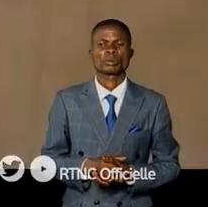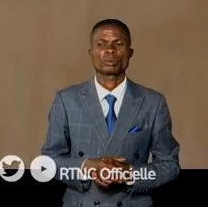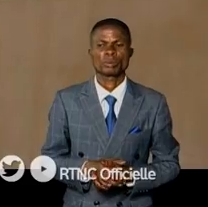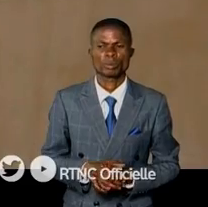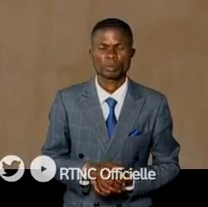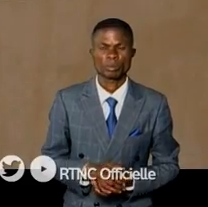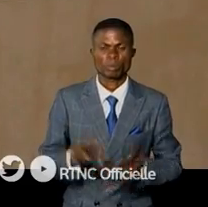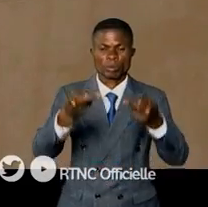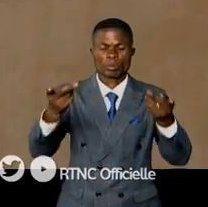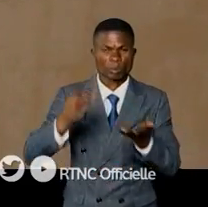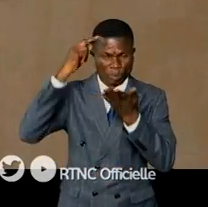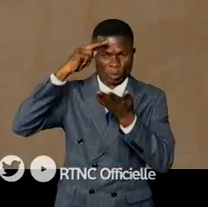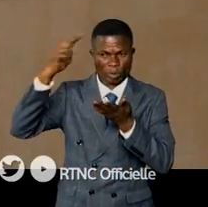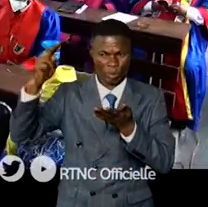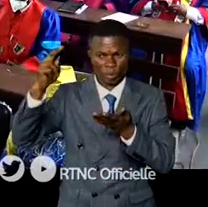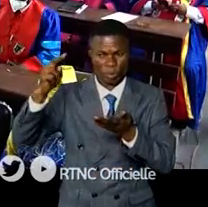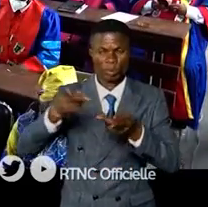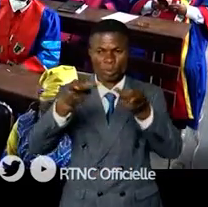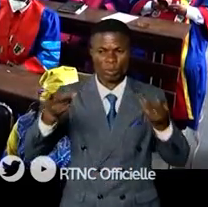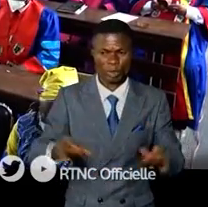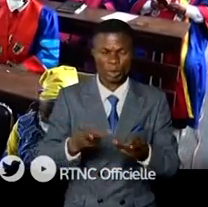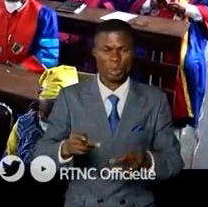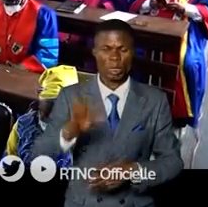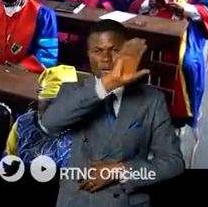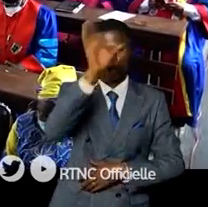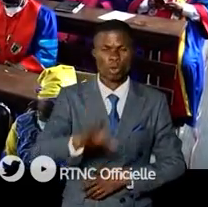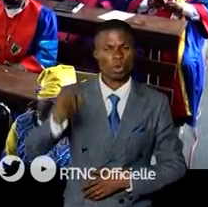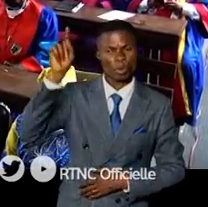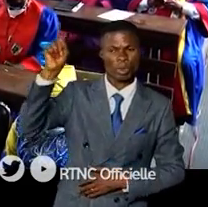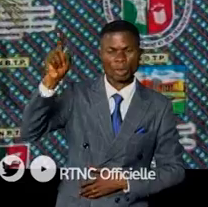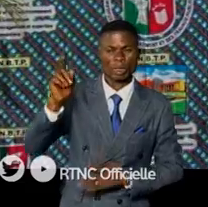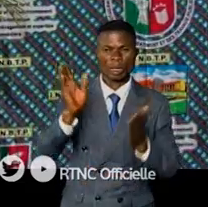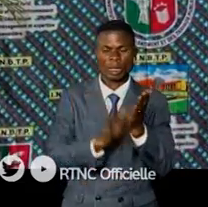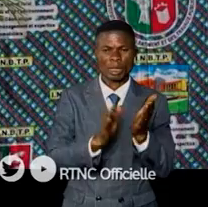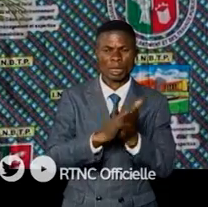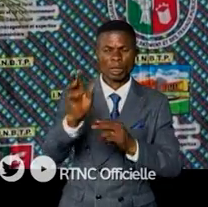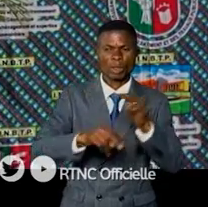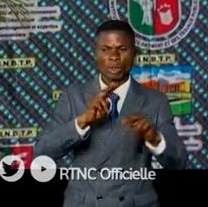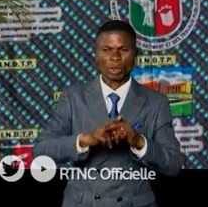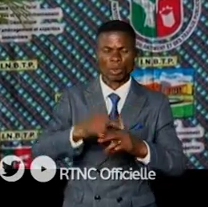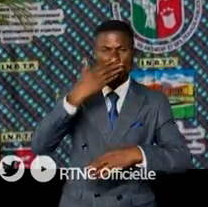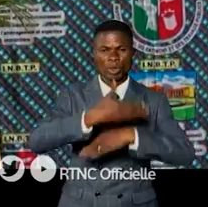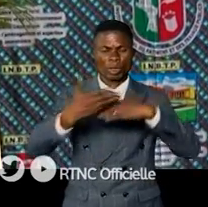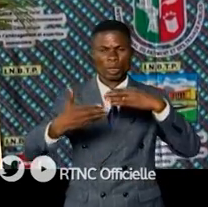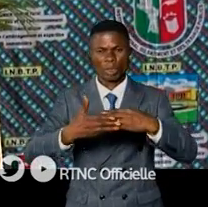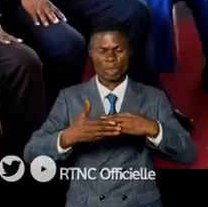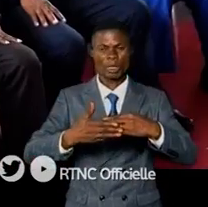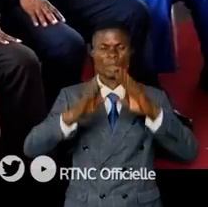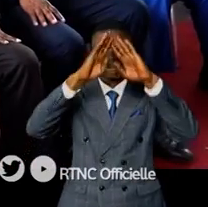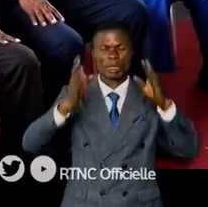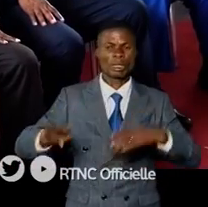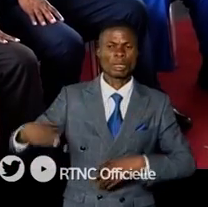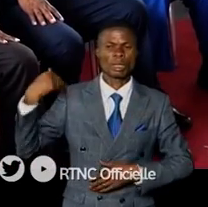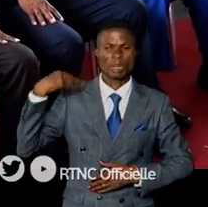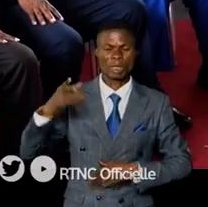Site universitaire situé sur la colline dans la commune de Ngaliema, l'Institut national du bâtiment et des travaux publics a servi